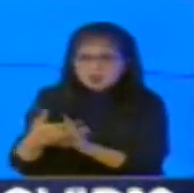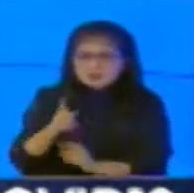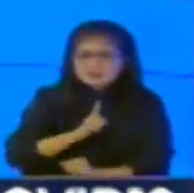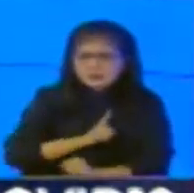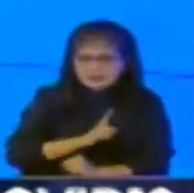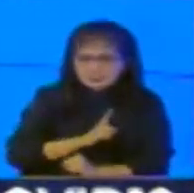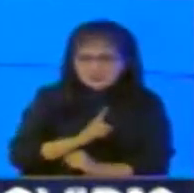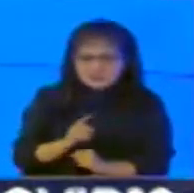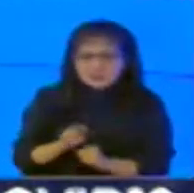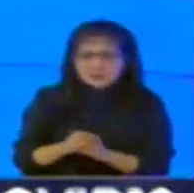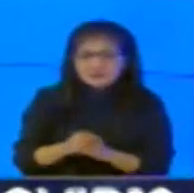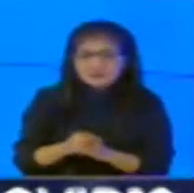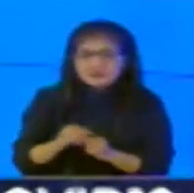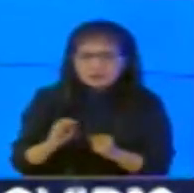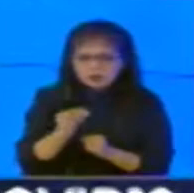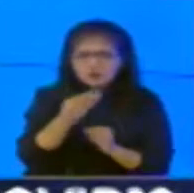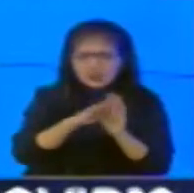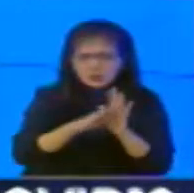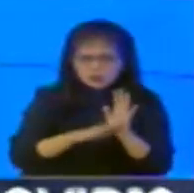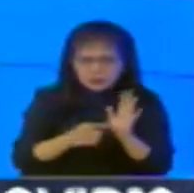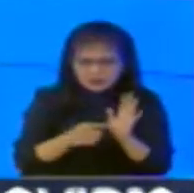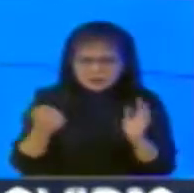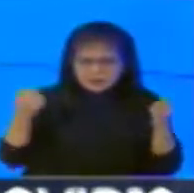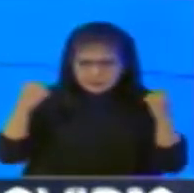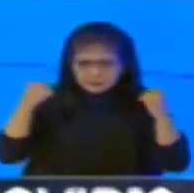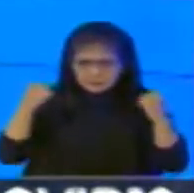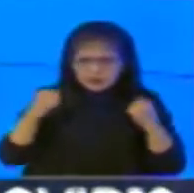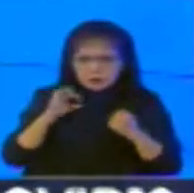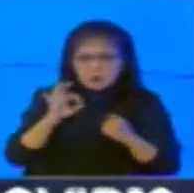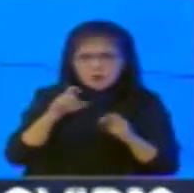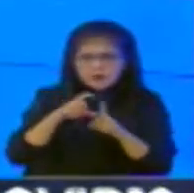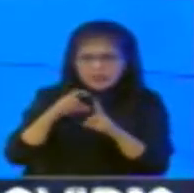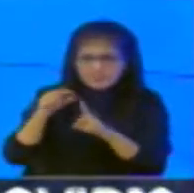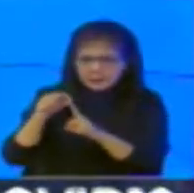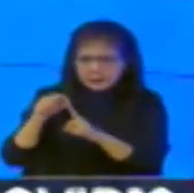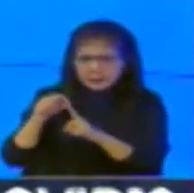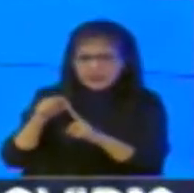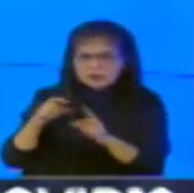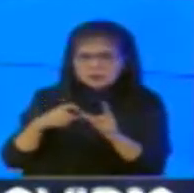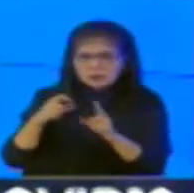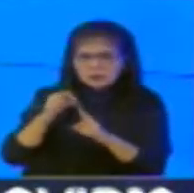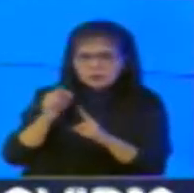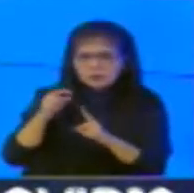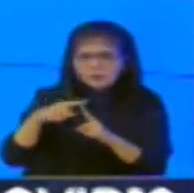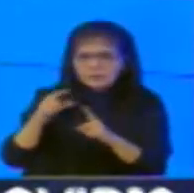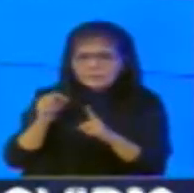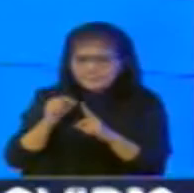menjalani protokol kesehatan sesuai dengan orang dalam pemantauan atau ODP di Stukpa Polri Kota Sukabumi, Jawa